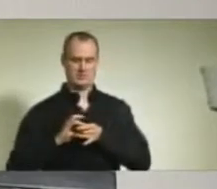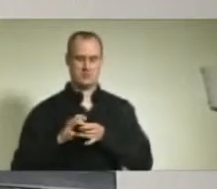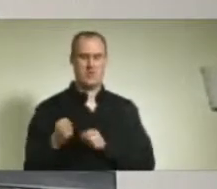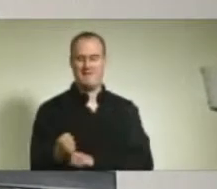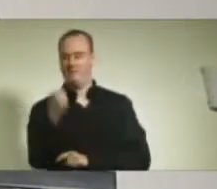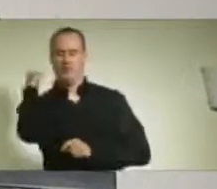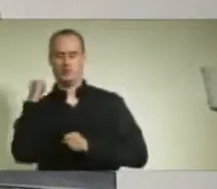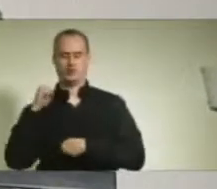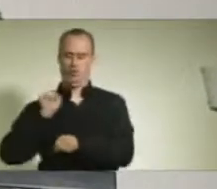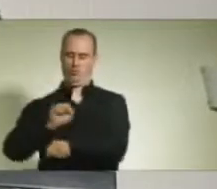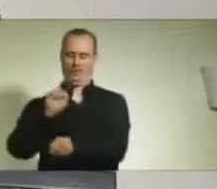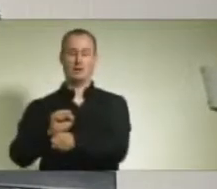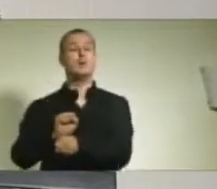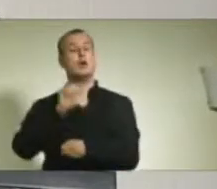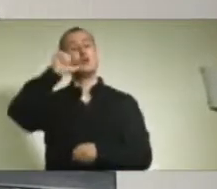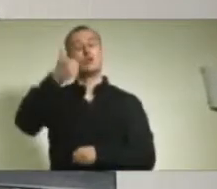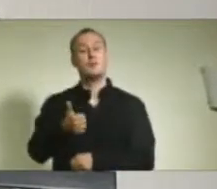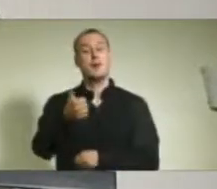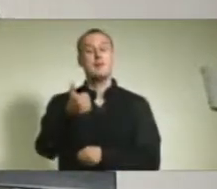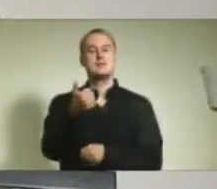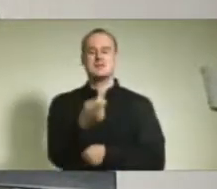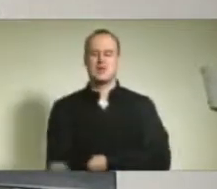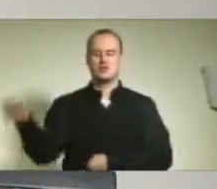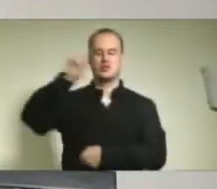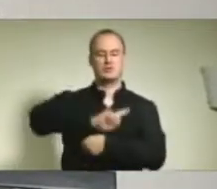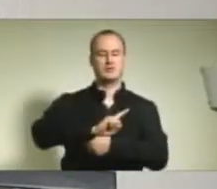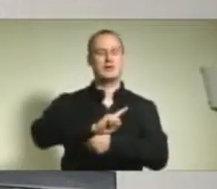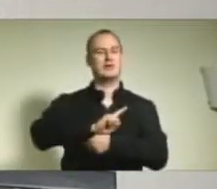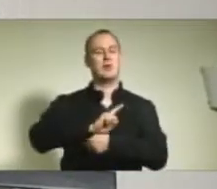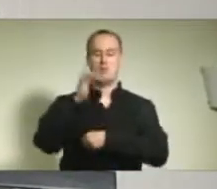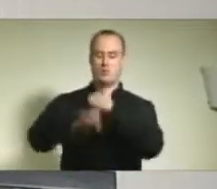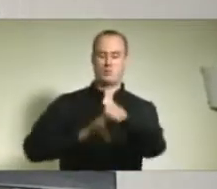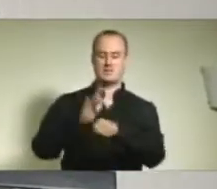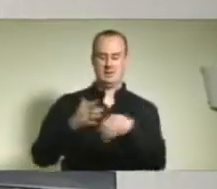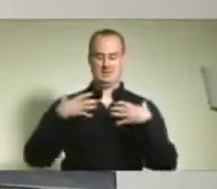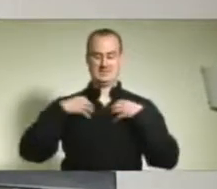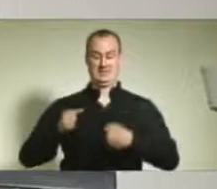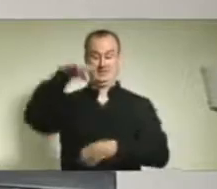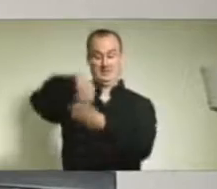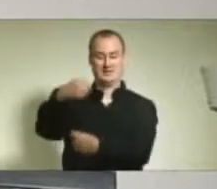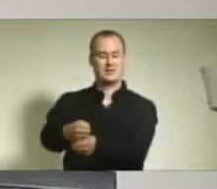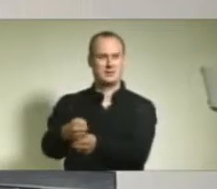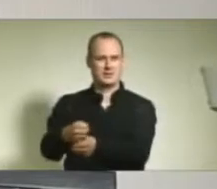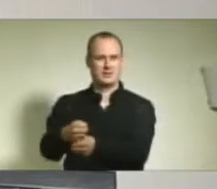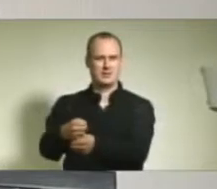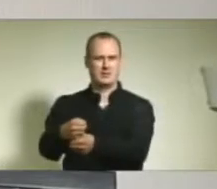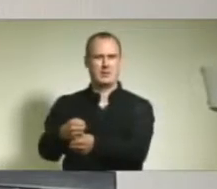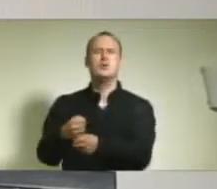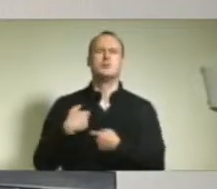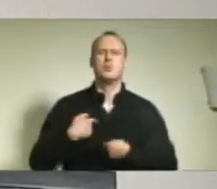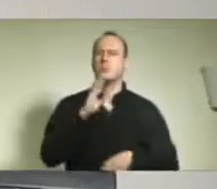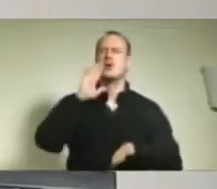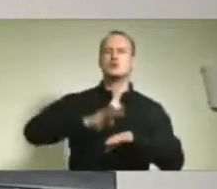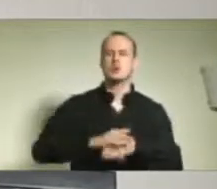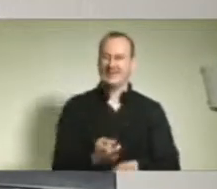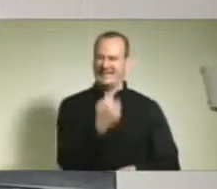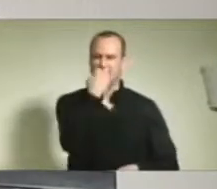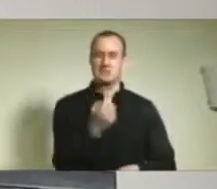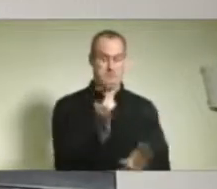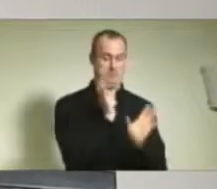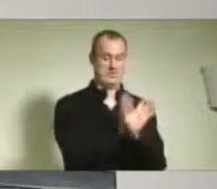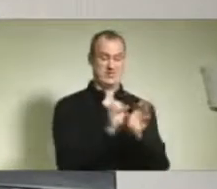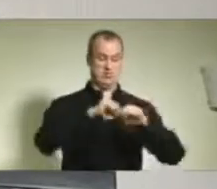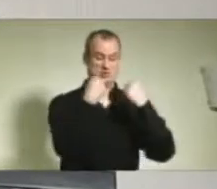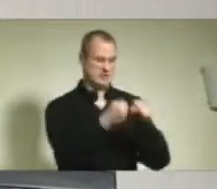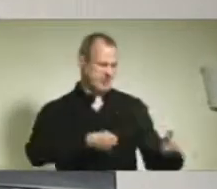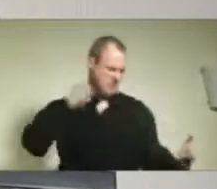c'est la journée mondiale de la santé au travail. Donc, comme on a beaucoup travaillé sur les risques psychosociaux et